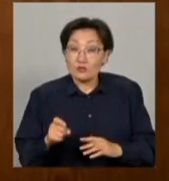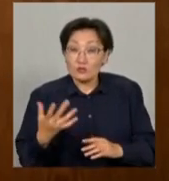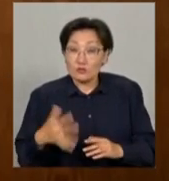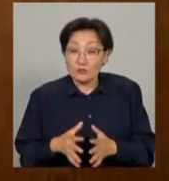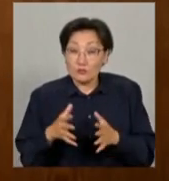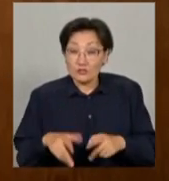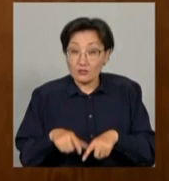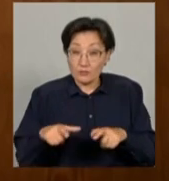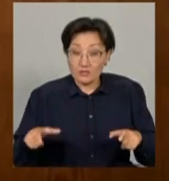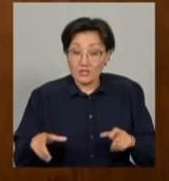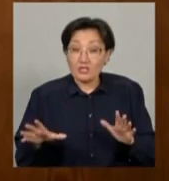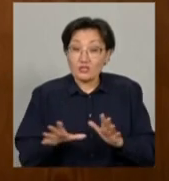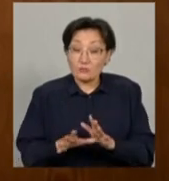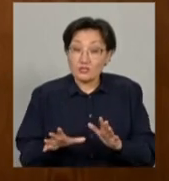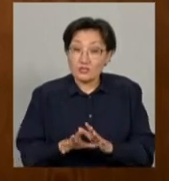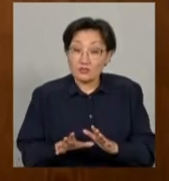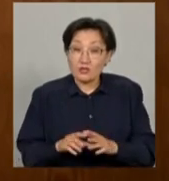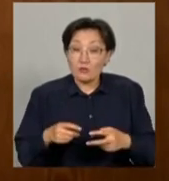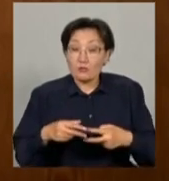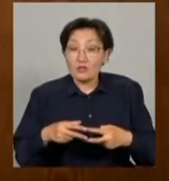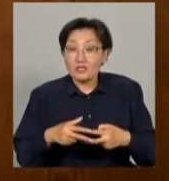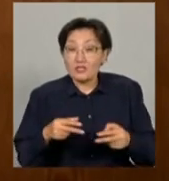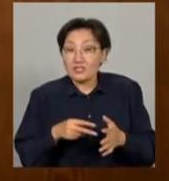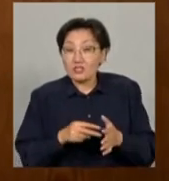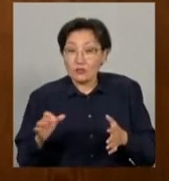астам тұрғындарын электр энергиясынан ажыратуға жол